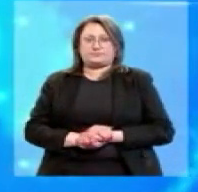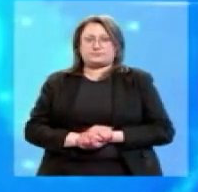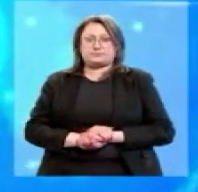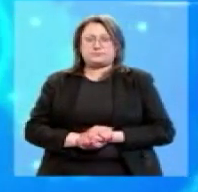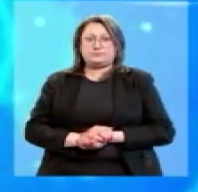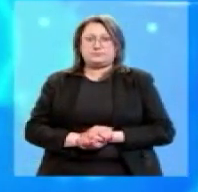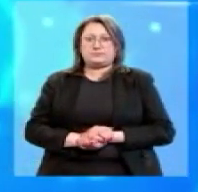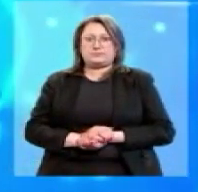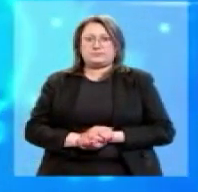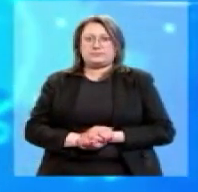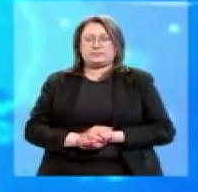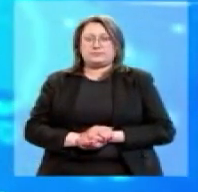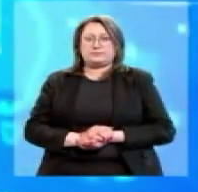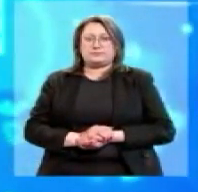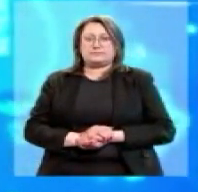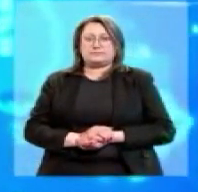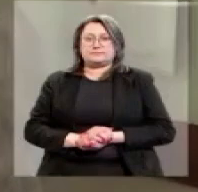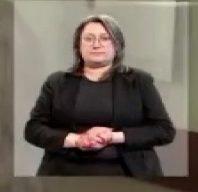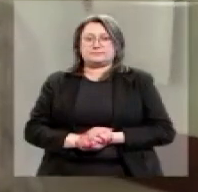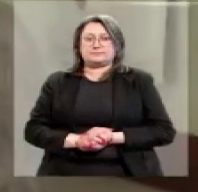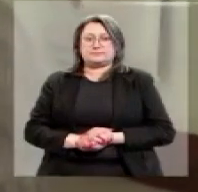сұқты. Толығырақ тілші бейнематериалында.